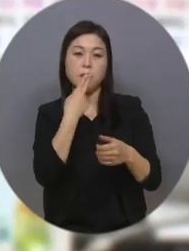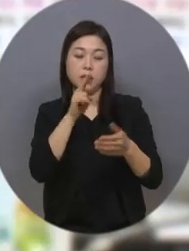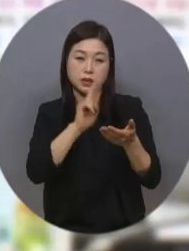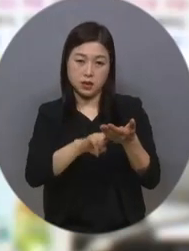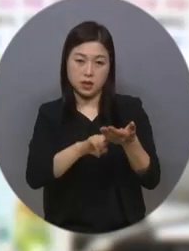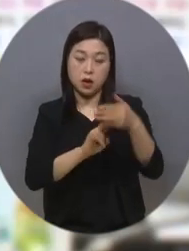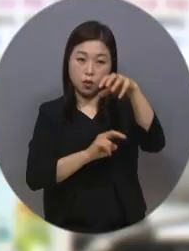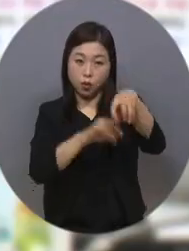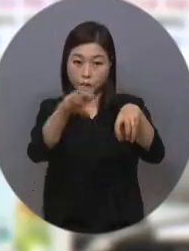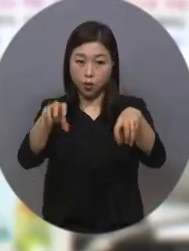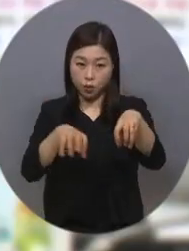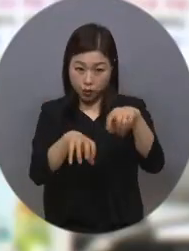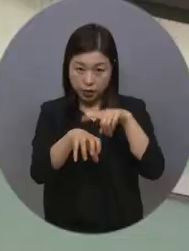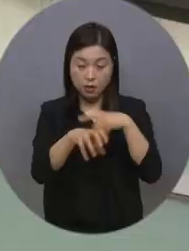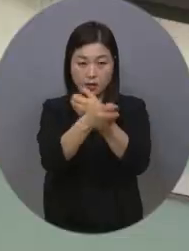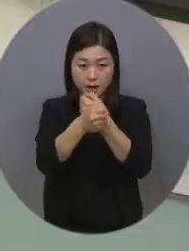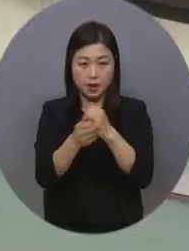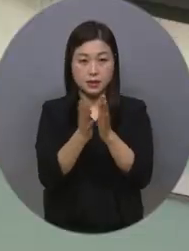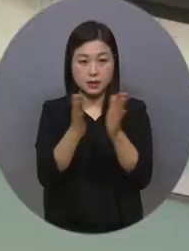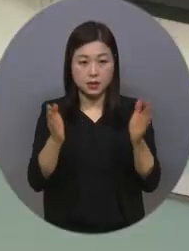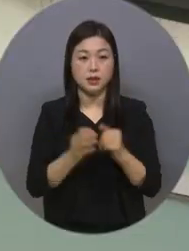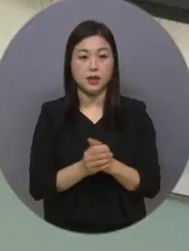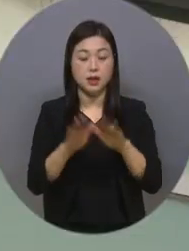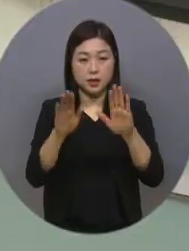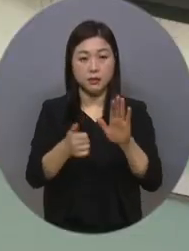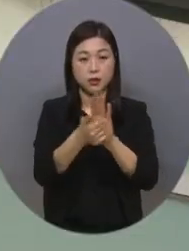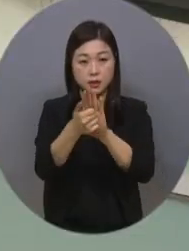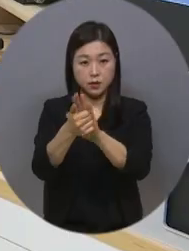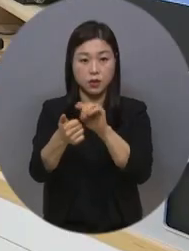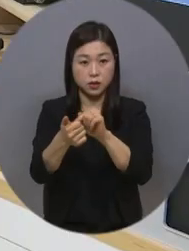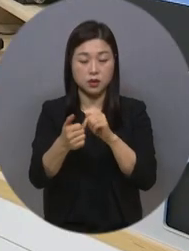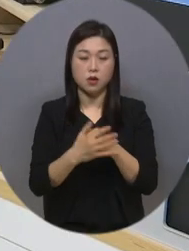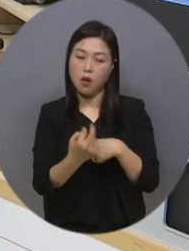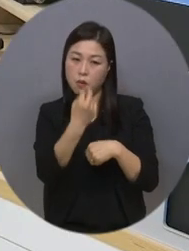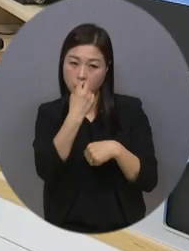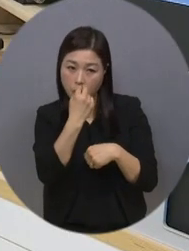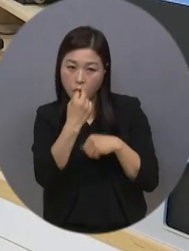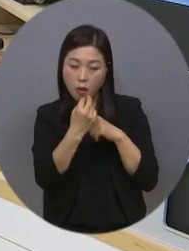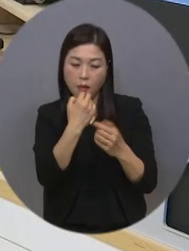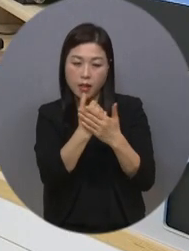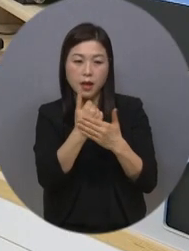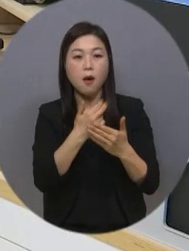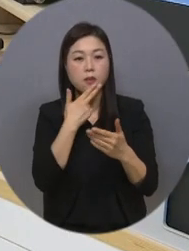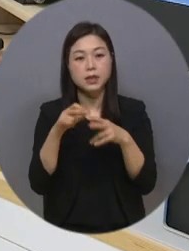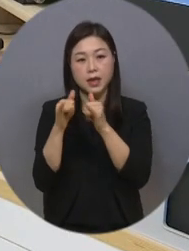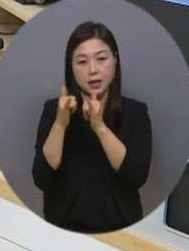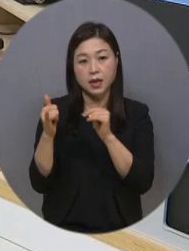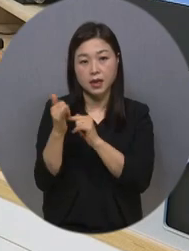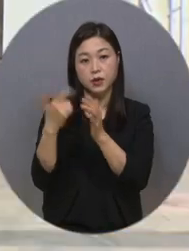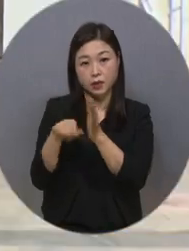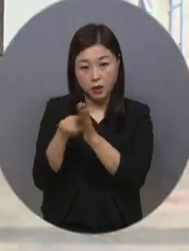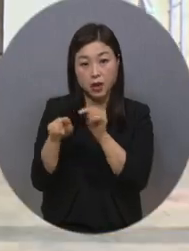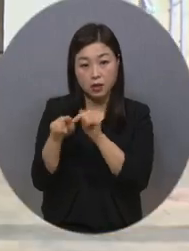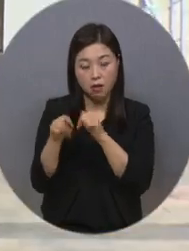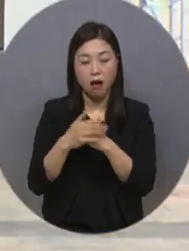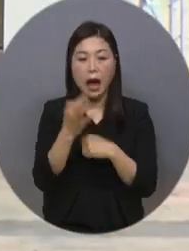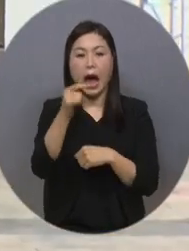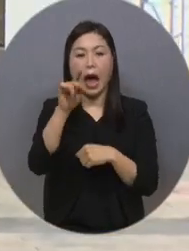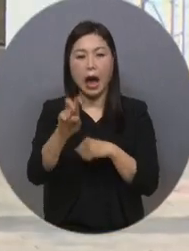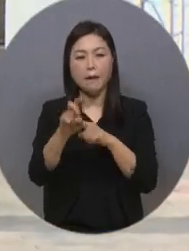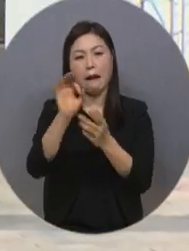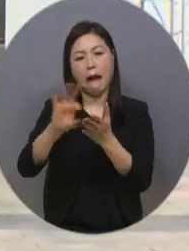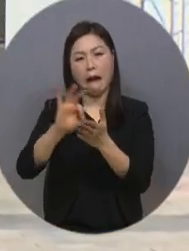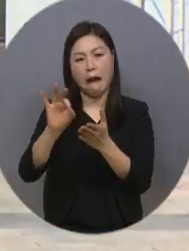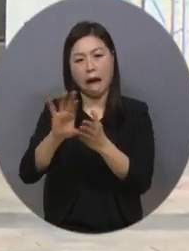예정입니다. 우정사업본부는 이번 지원으로 보험 사각지대를 해소하고 장애인들의 암으로 인한 경제적 부담을